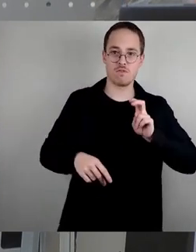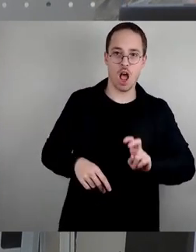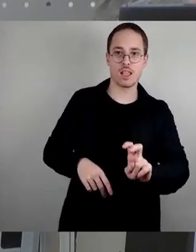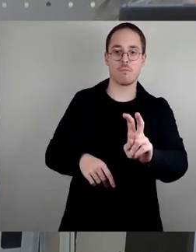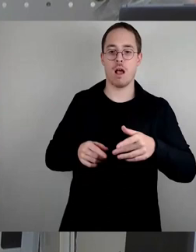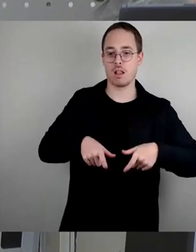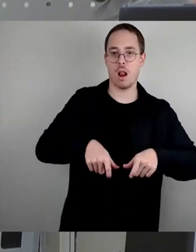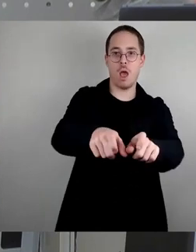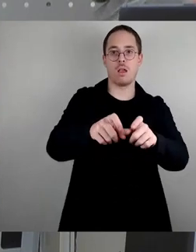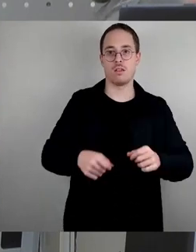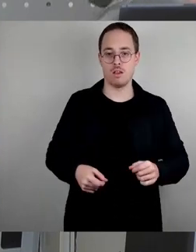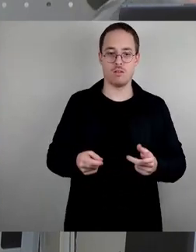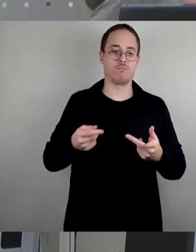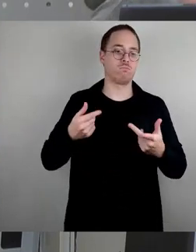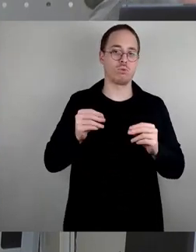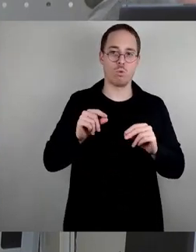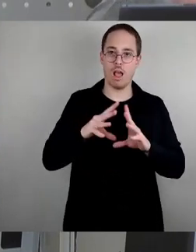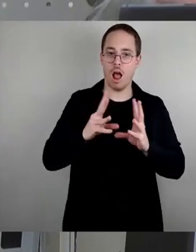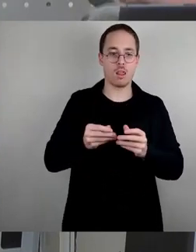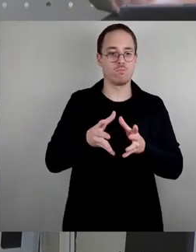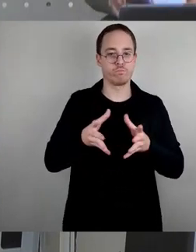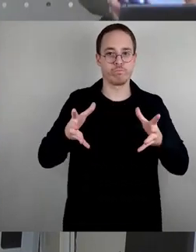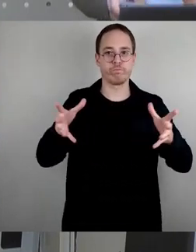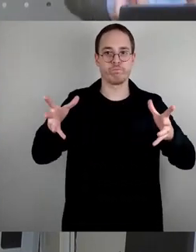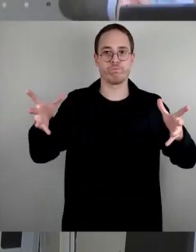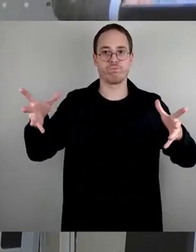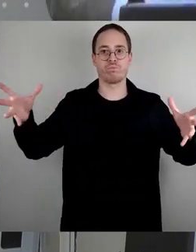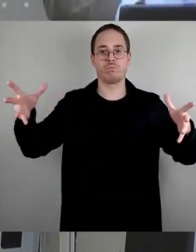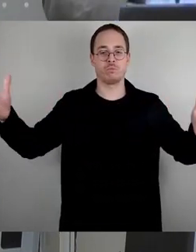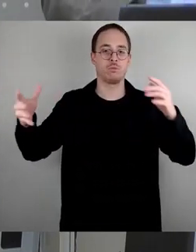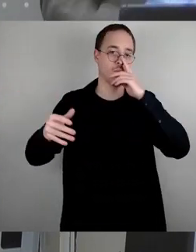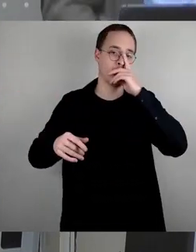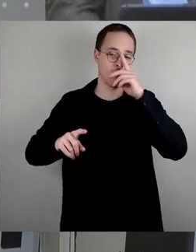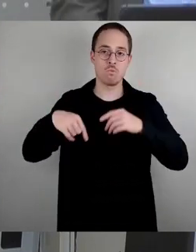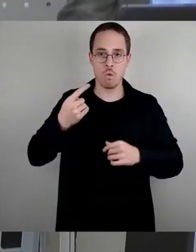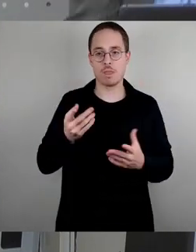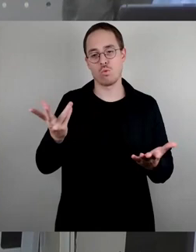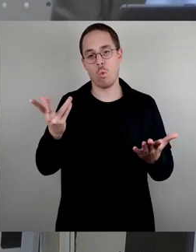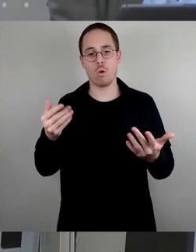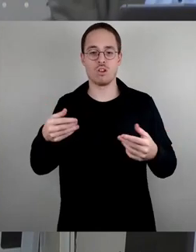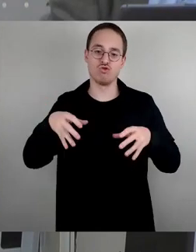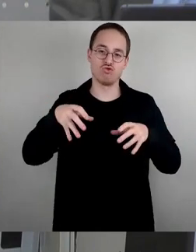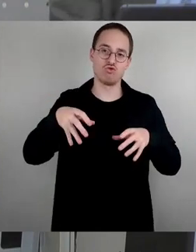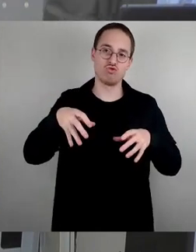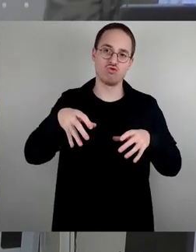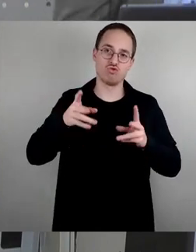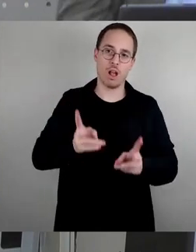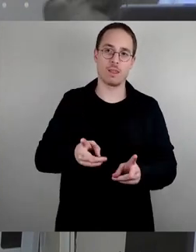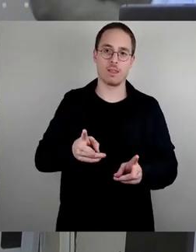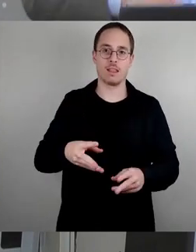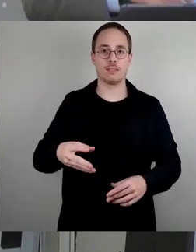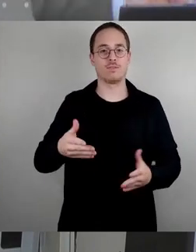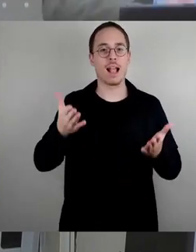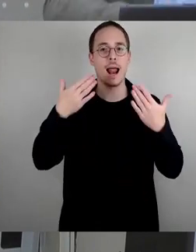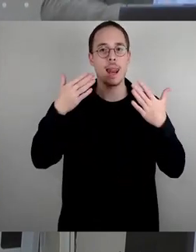geht in die Breite. Und die klimagerechte Stadt sieht dann dort oben so aus, dass den Leuten im Prinzip noch die letzten